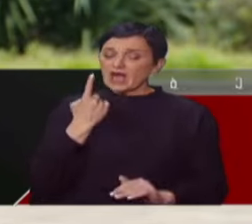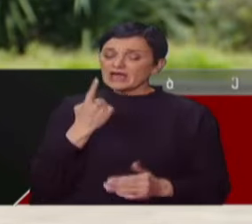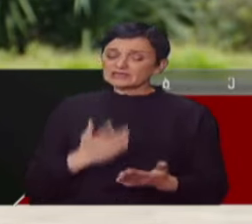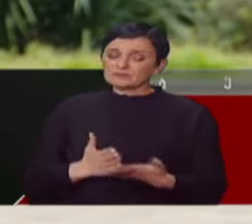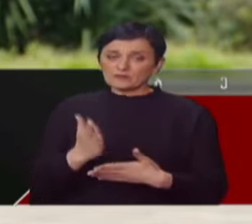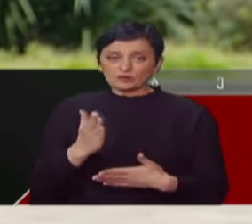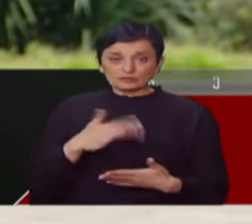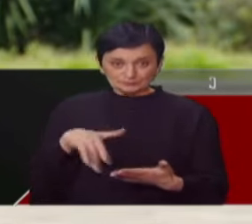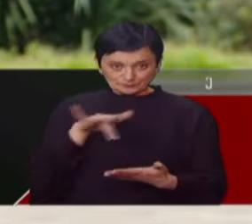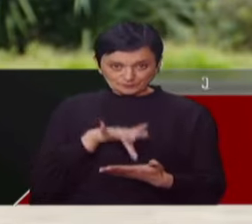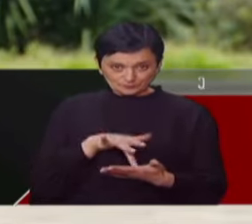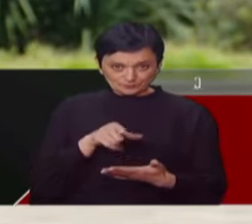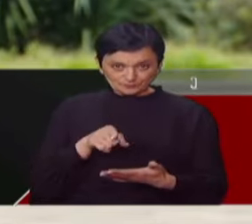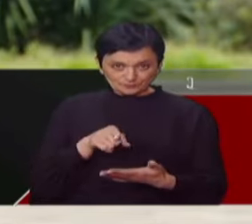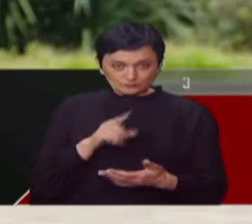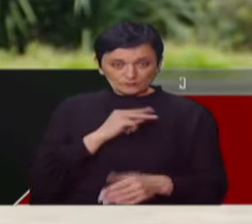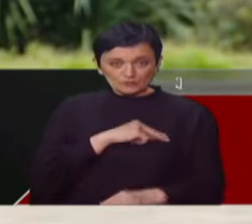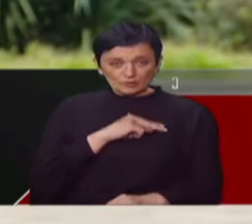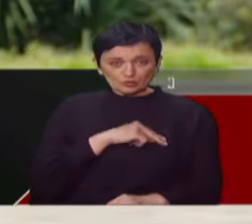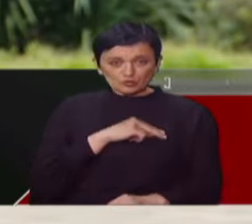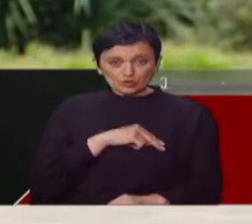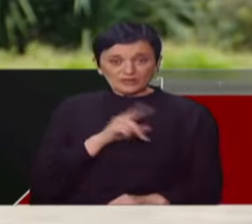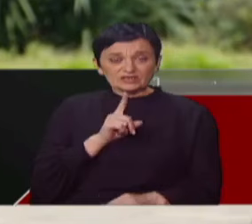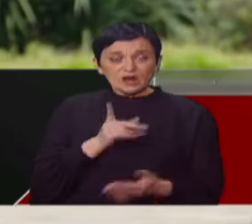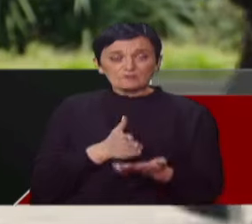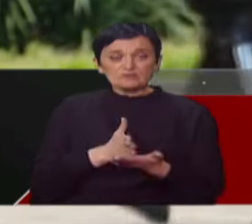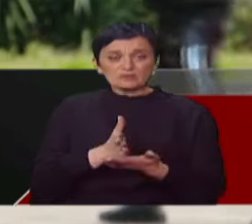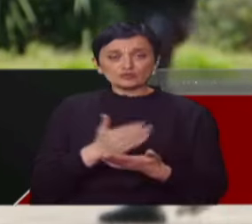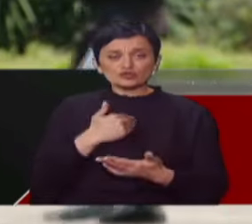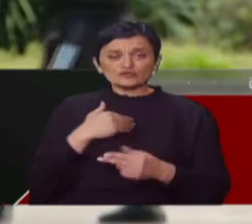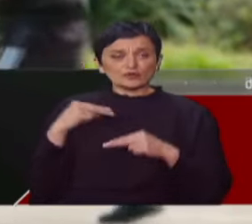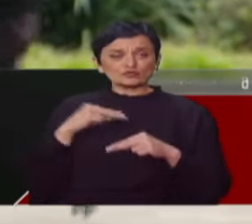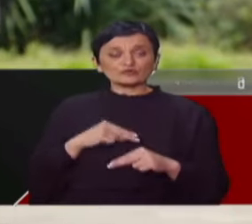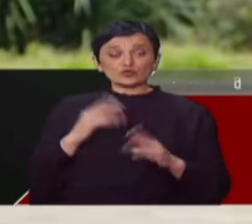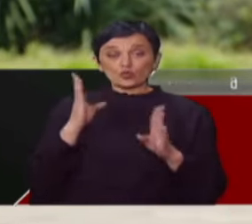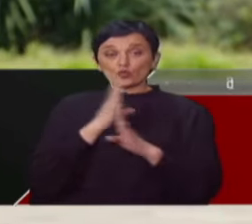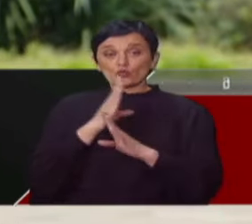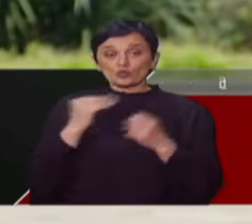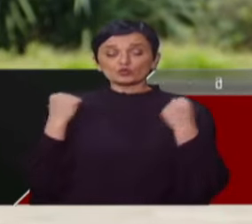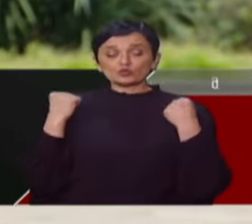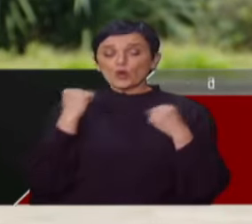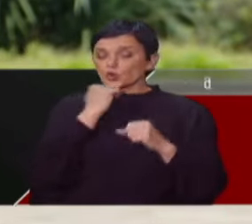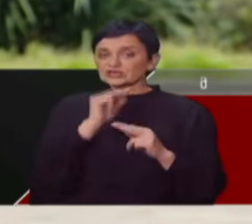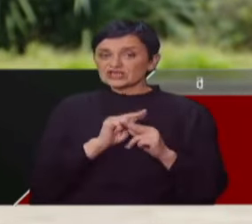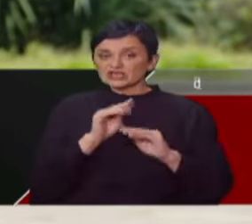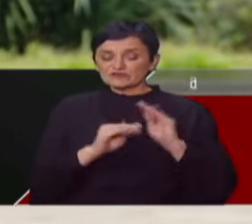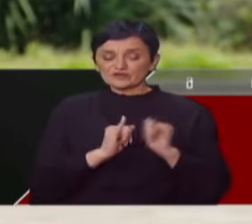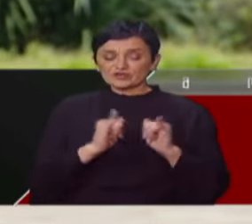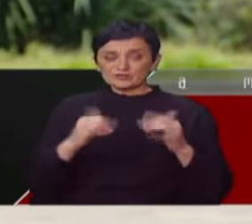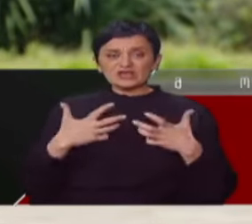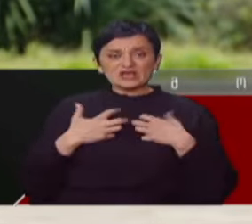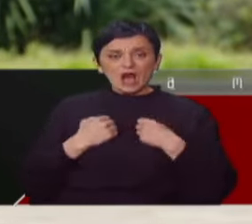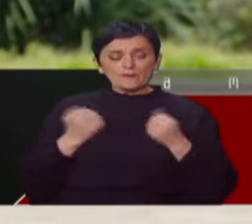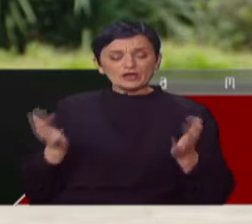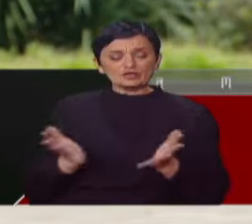მიმართულება რაზეც ქალაქი ესე რომ ვთქვათ მუშაობს და რა მიმართულებითაც ჩვენ შრომობთ ბუნებრივია სპორტული ინფრასტრუქტურის განვითარება